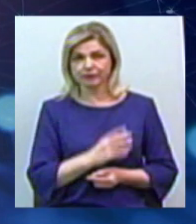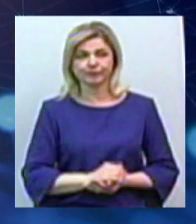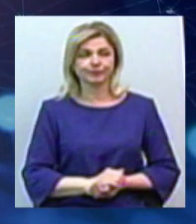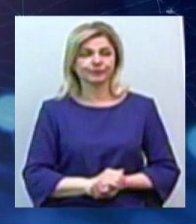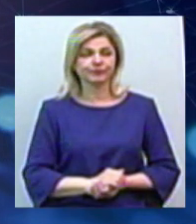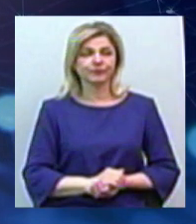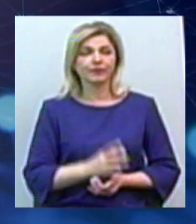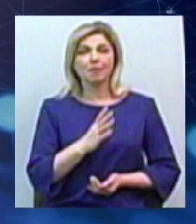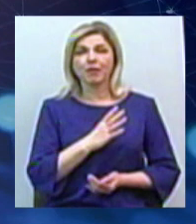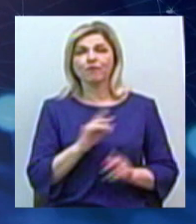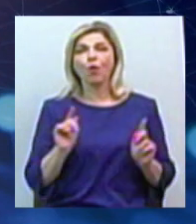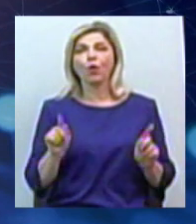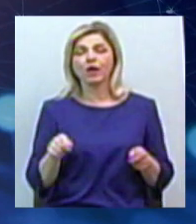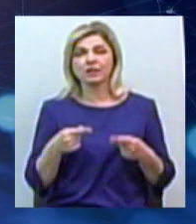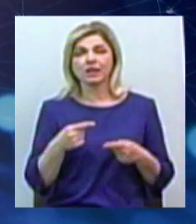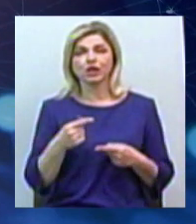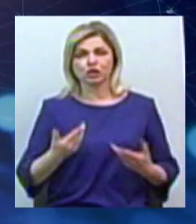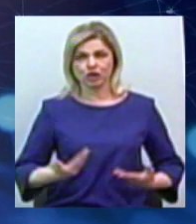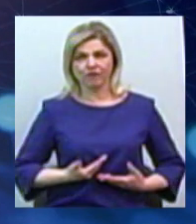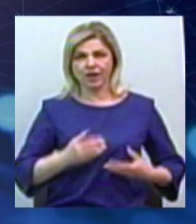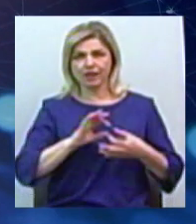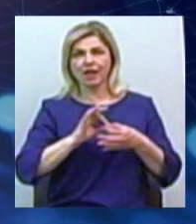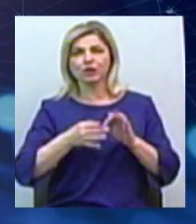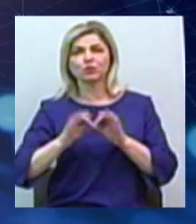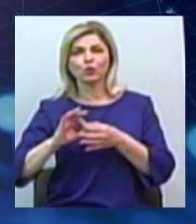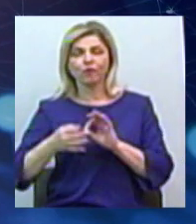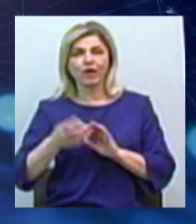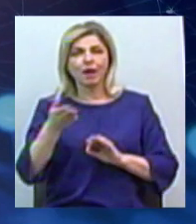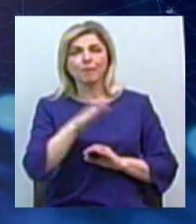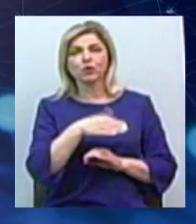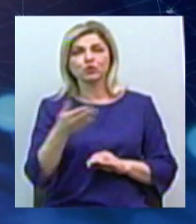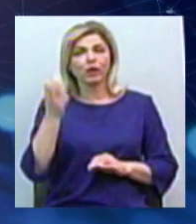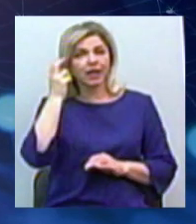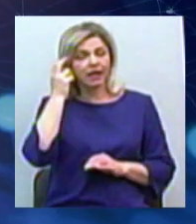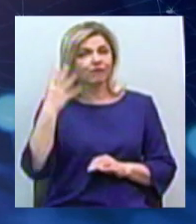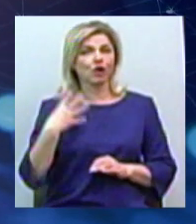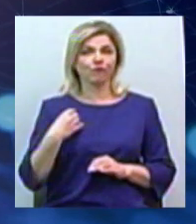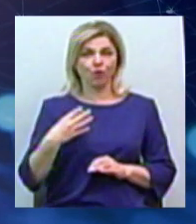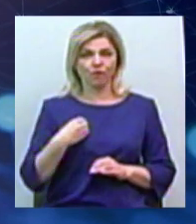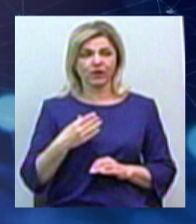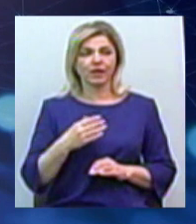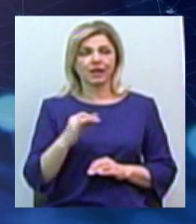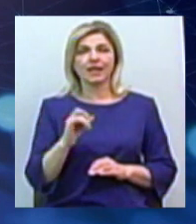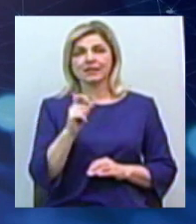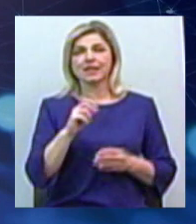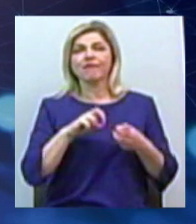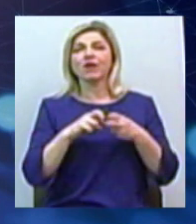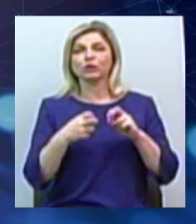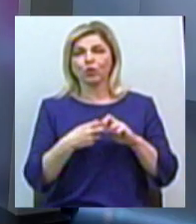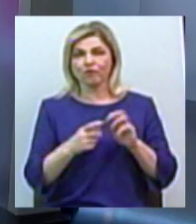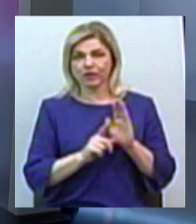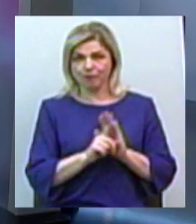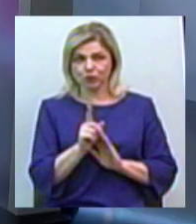був організований живий ланцюг між Києвом і Львовом. Наші колеги... З Івано-Франківська він почався.